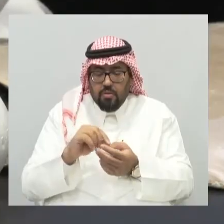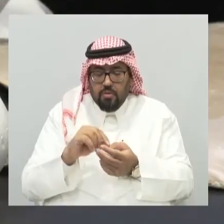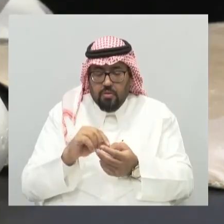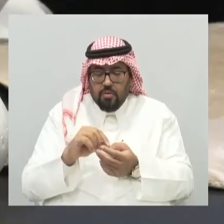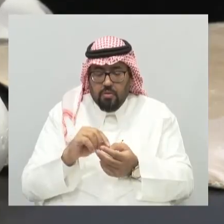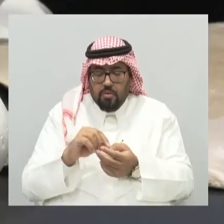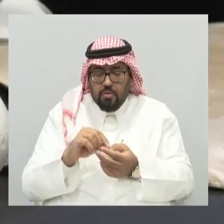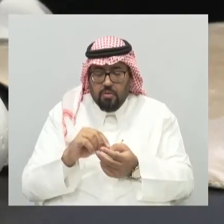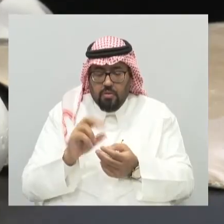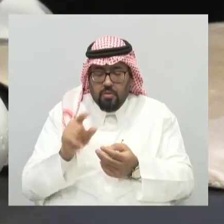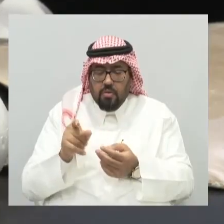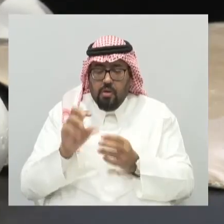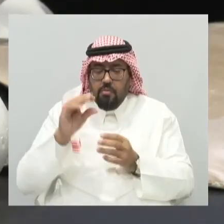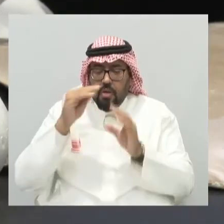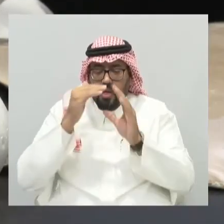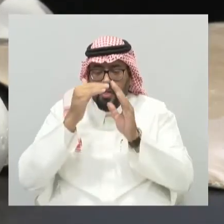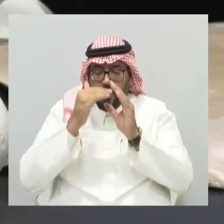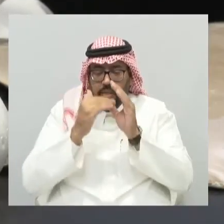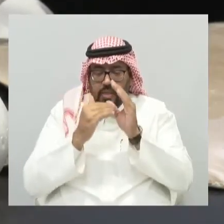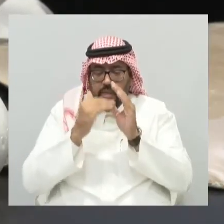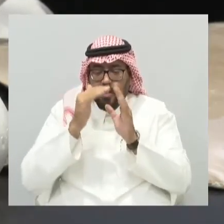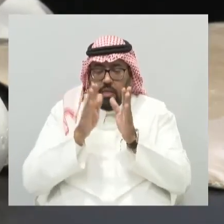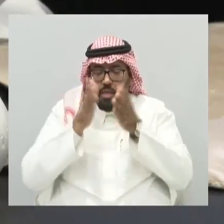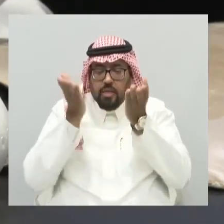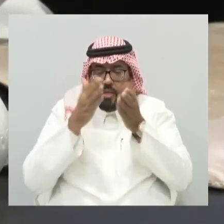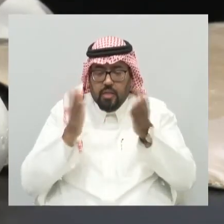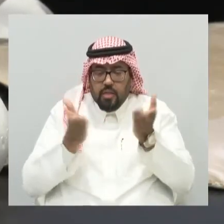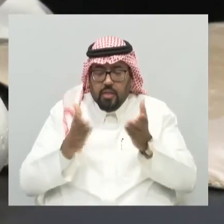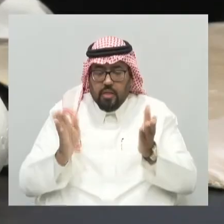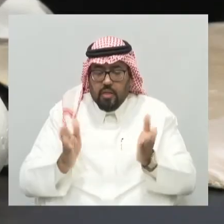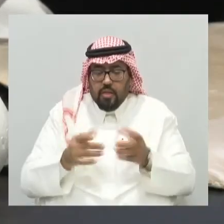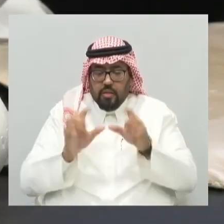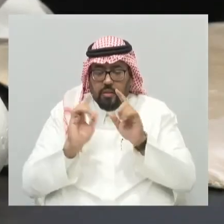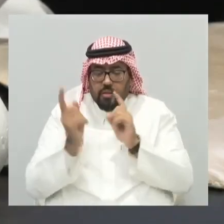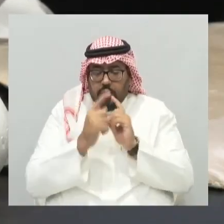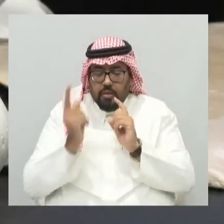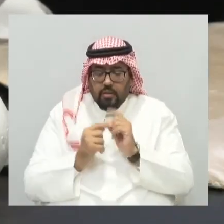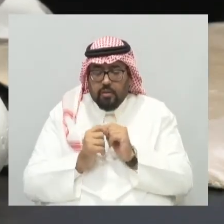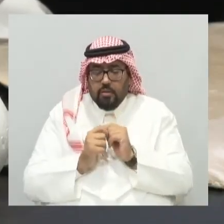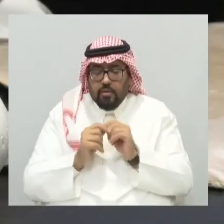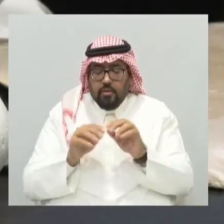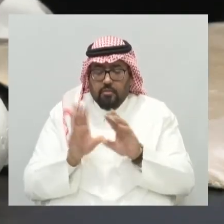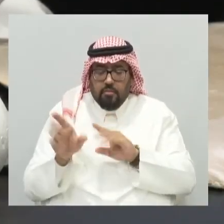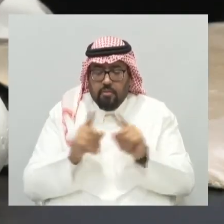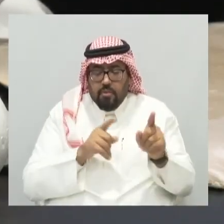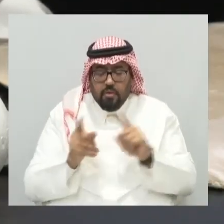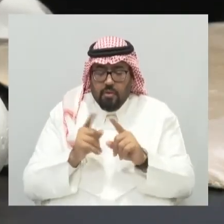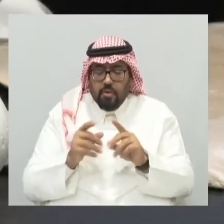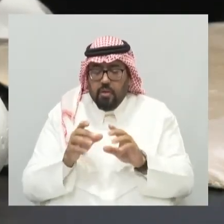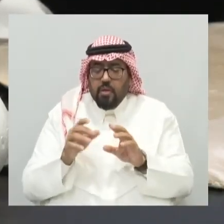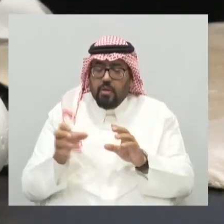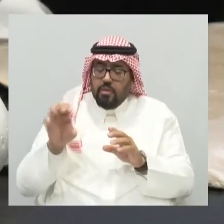الكوب والماء هنا ماخذ شكل القاروره في التشابه بينهم